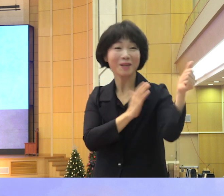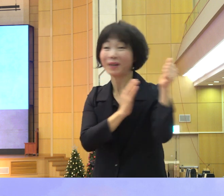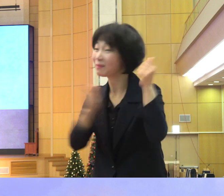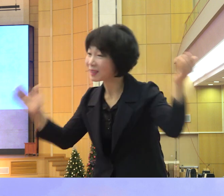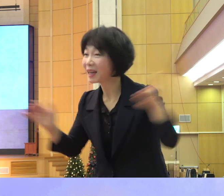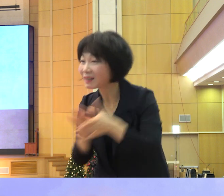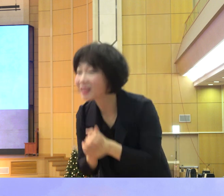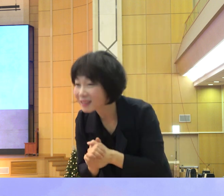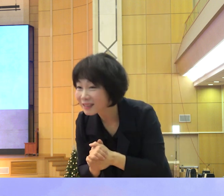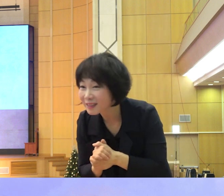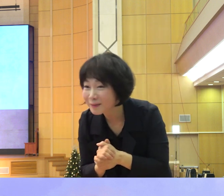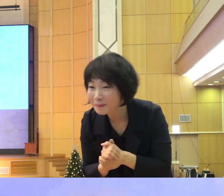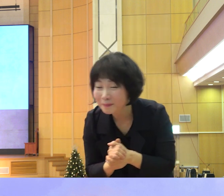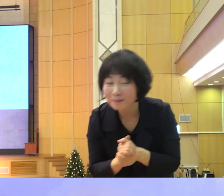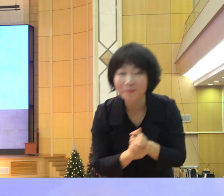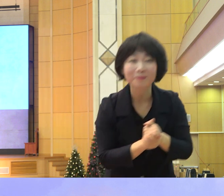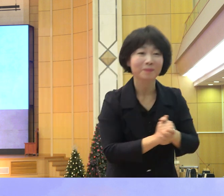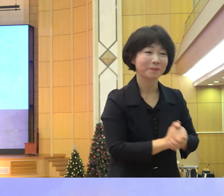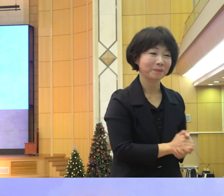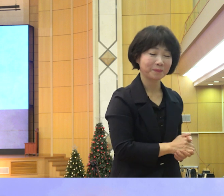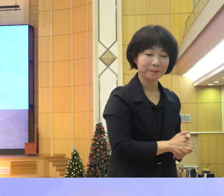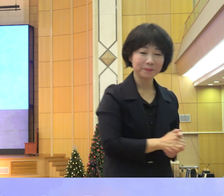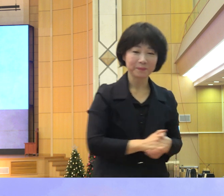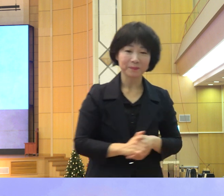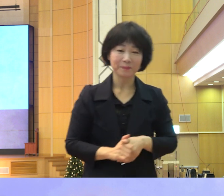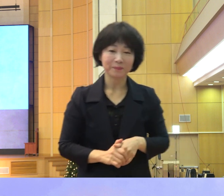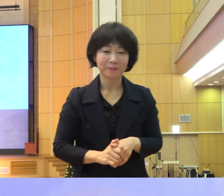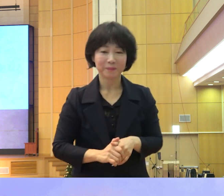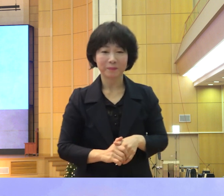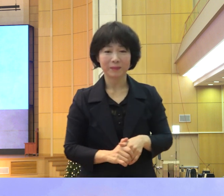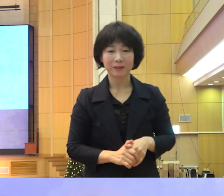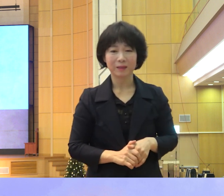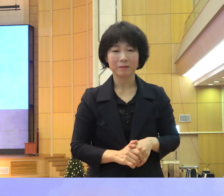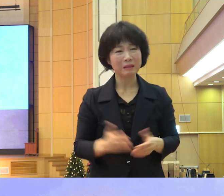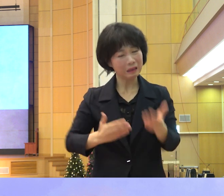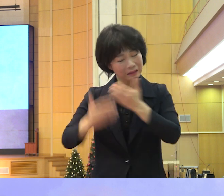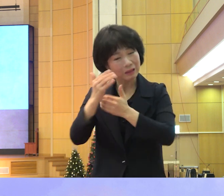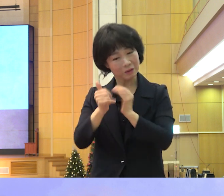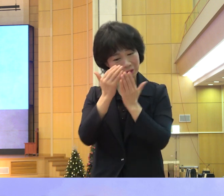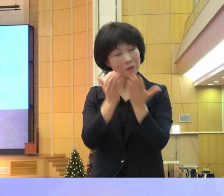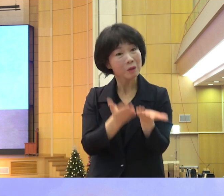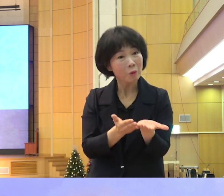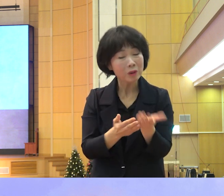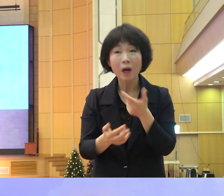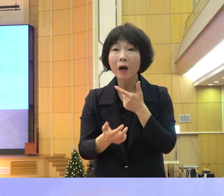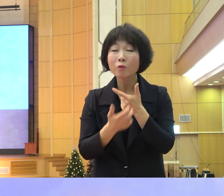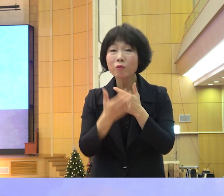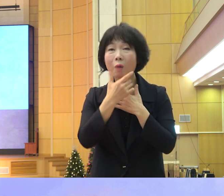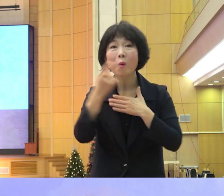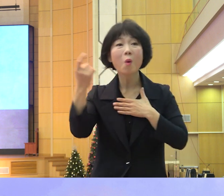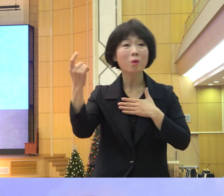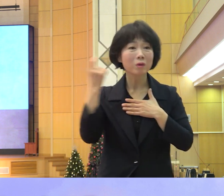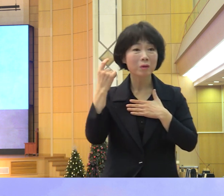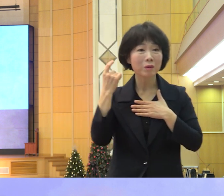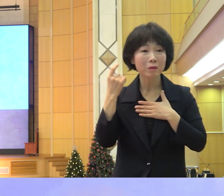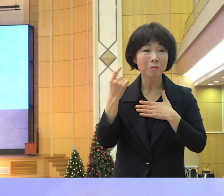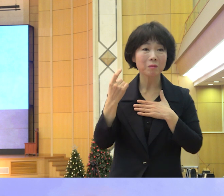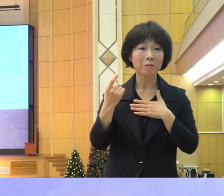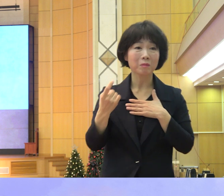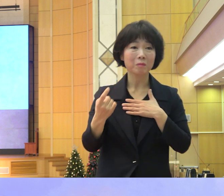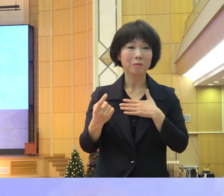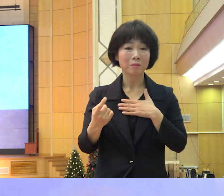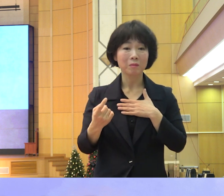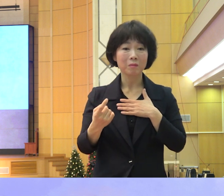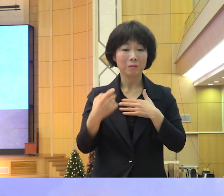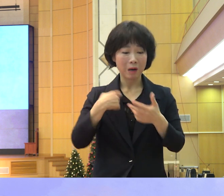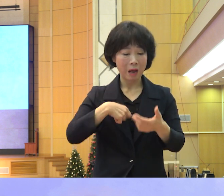할렐루야. 탕자가 돌아오듯이. 탕자 보세요. 누가복음 15장의 탕자가 자기가